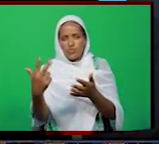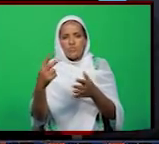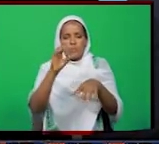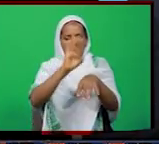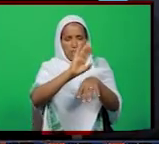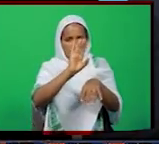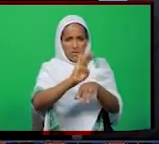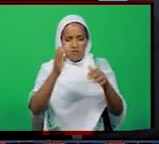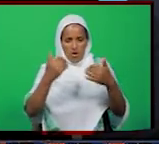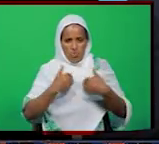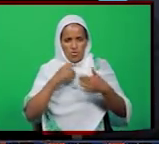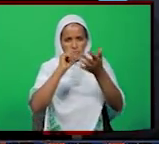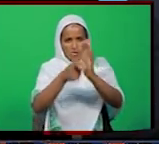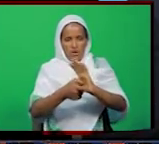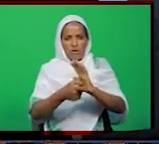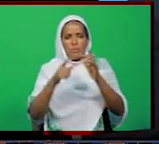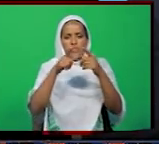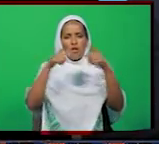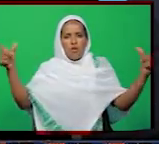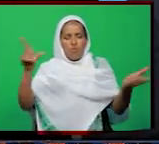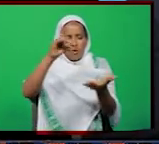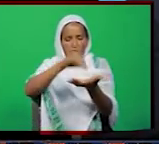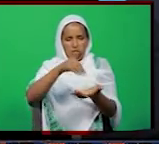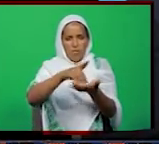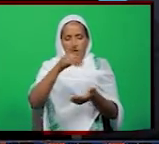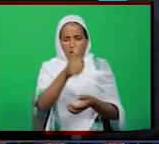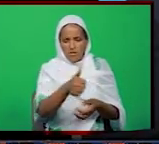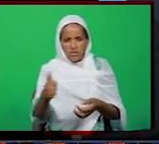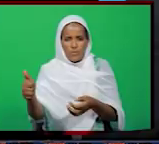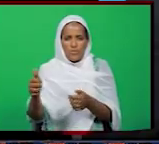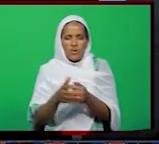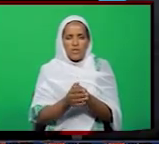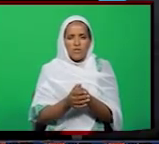አብያተ ክርስቲያናት እንዳሉ ለምሳሌ በታላቋ ከተማ በአዲስ አበባ